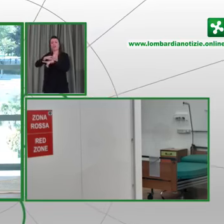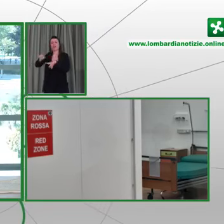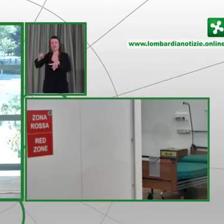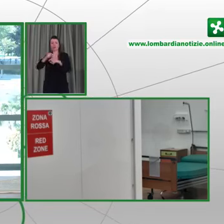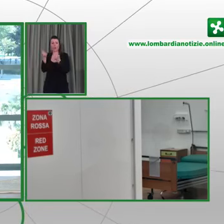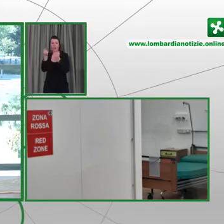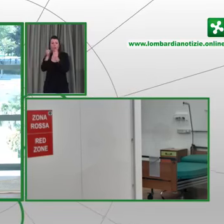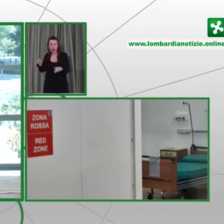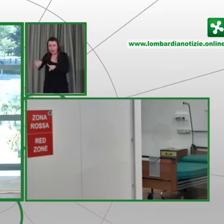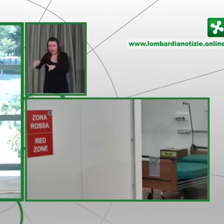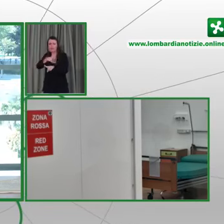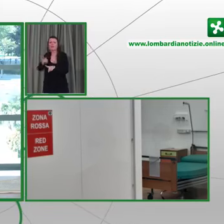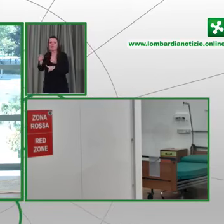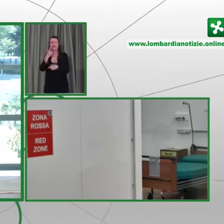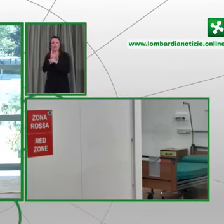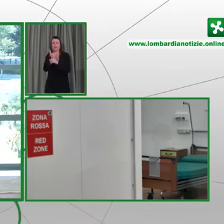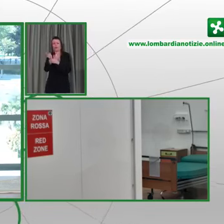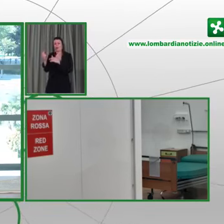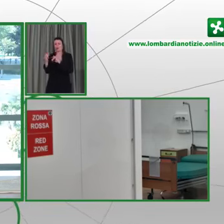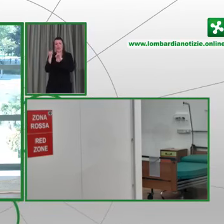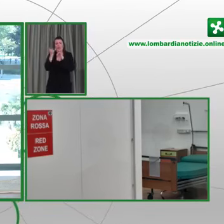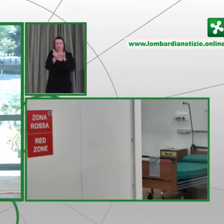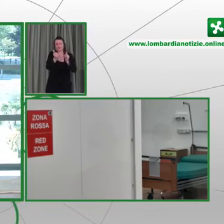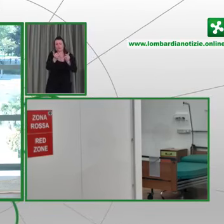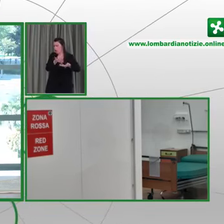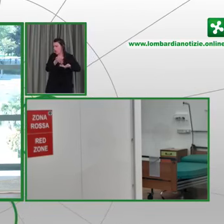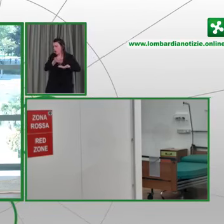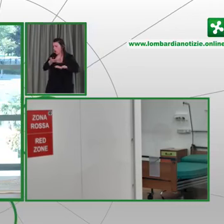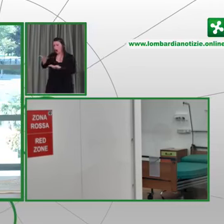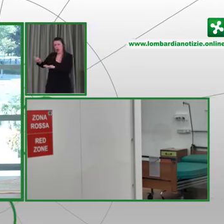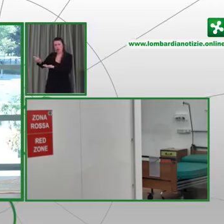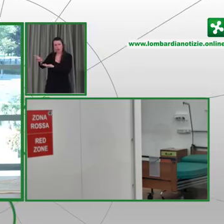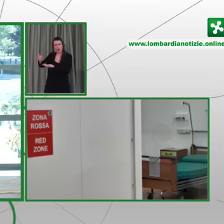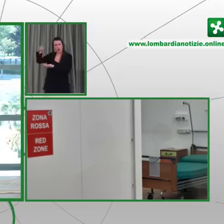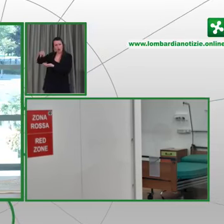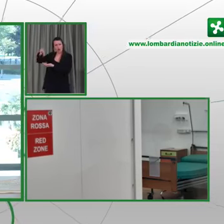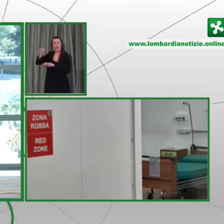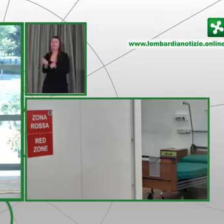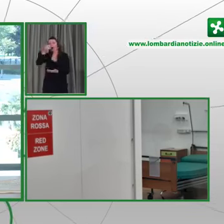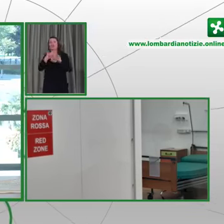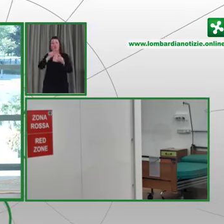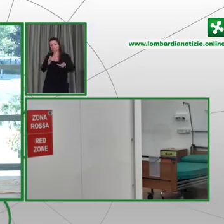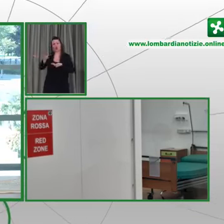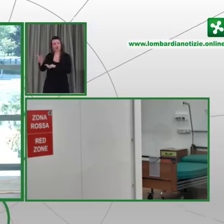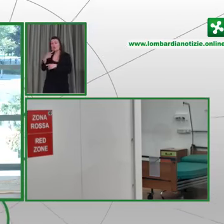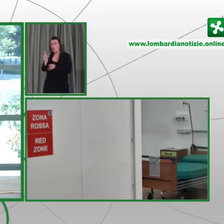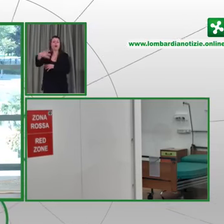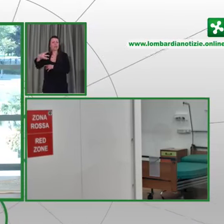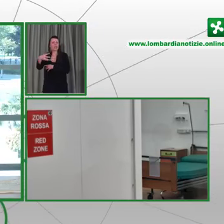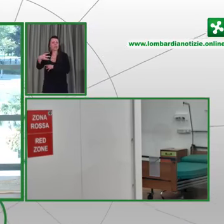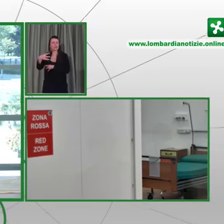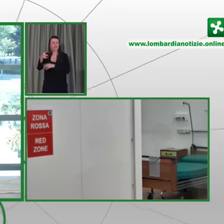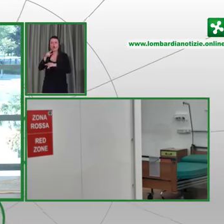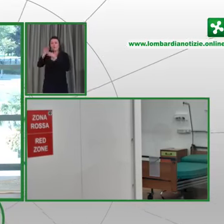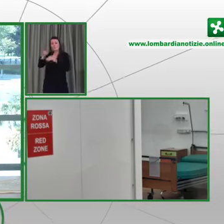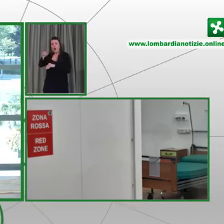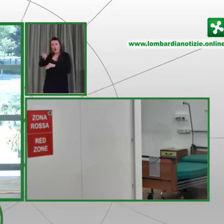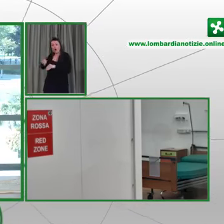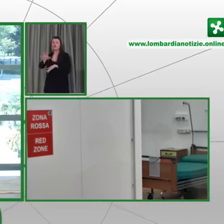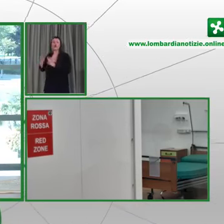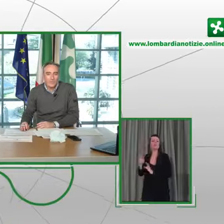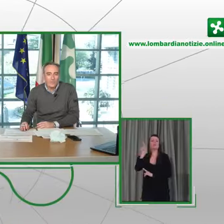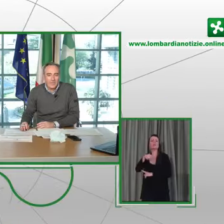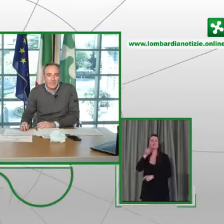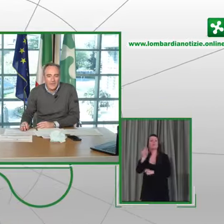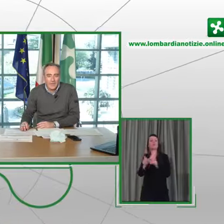parte di questi posti inizieranno dado da lunedì a essere da martiri a essere occupati anche dalle persone che